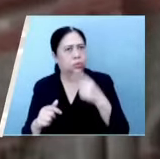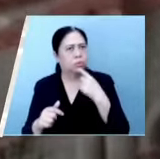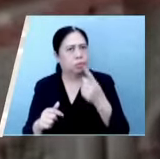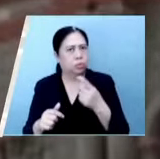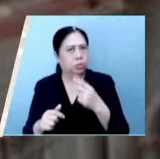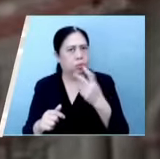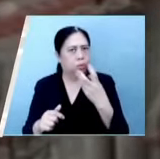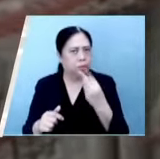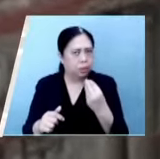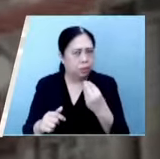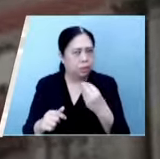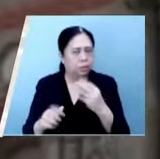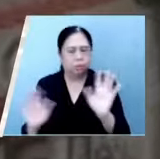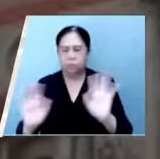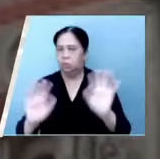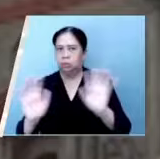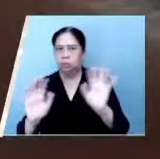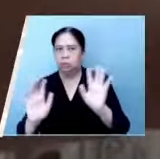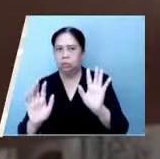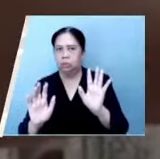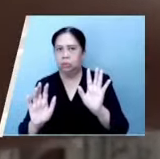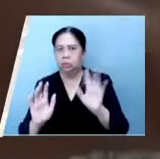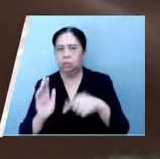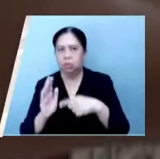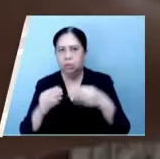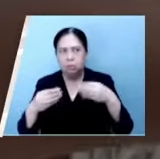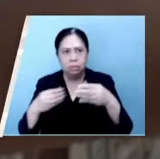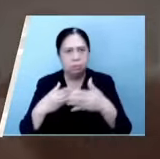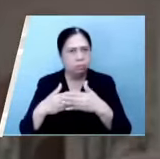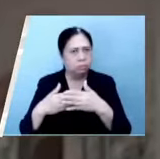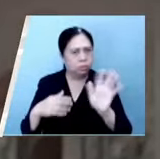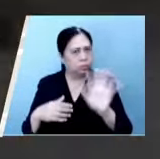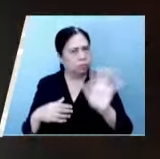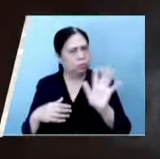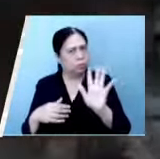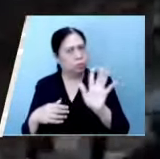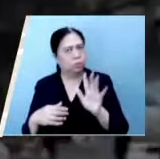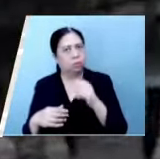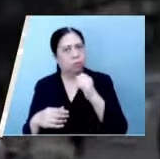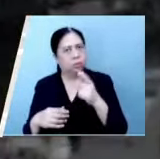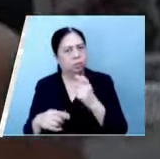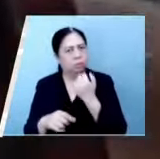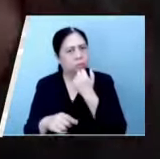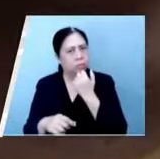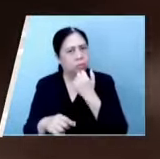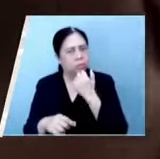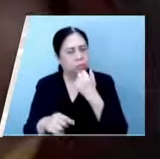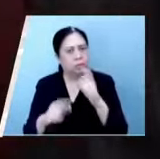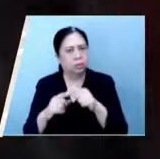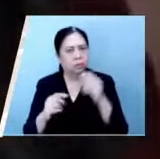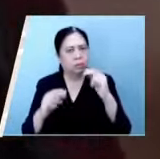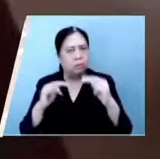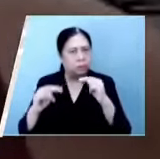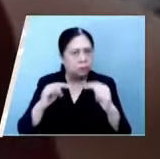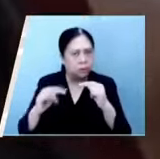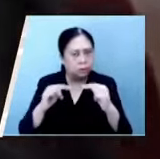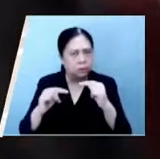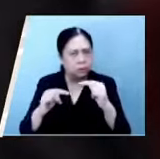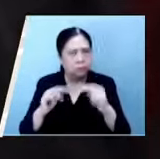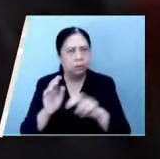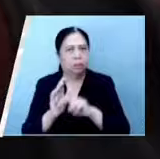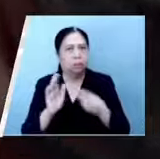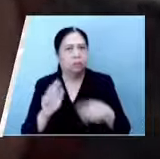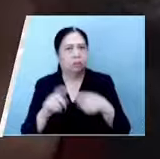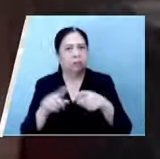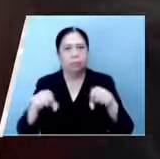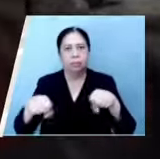turn around. No, I wanted to marketplace. You don't understand me. You don't understand me, right? Nagtuloy ang tawaran pagbaba ng turista mula sa tricycle at